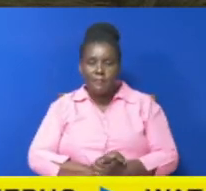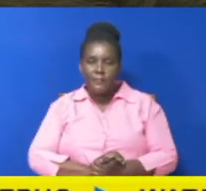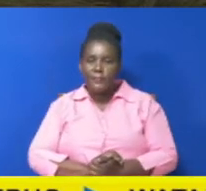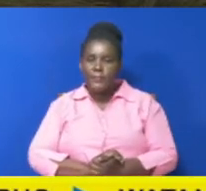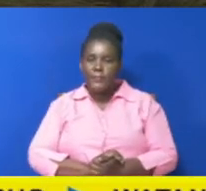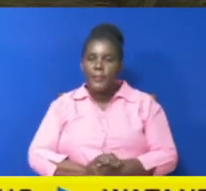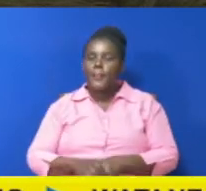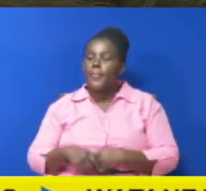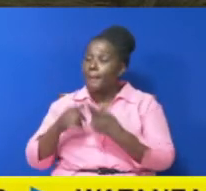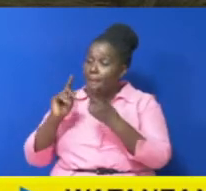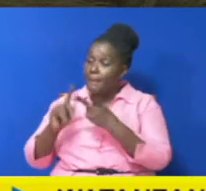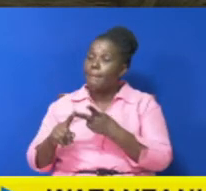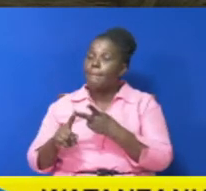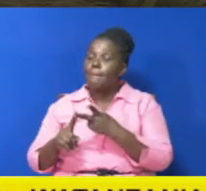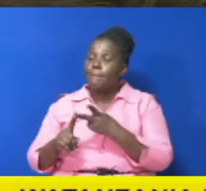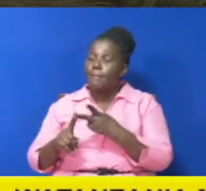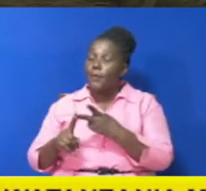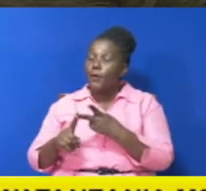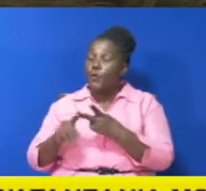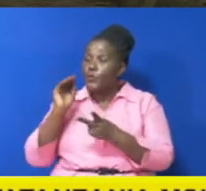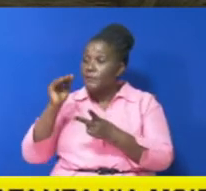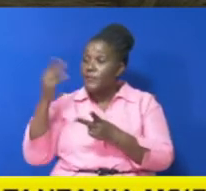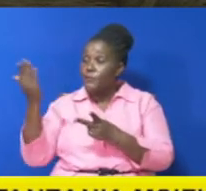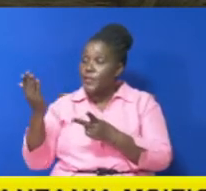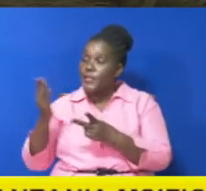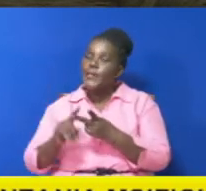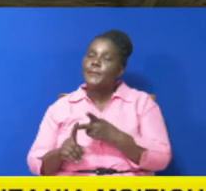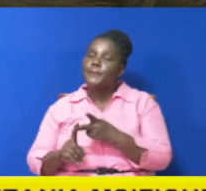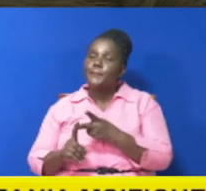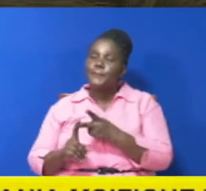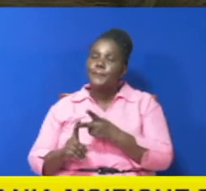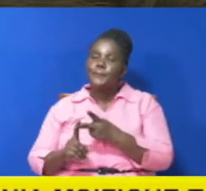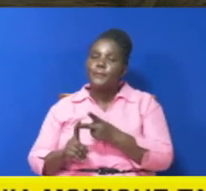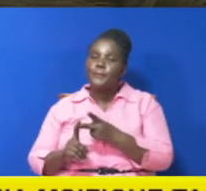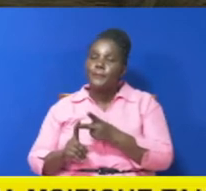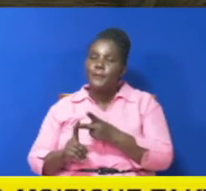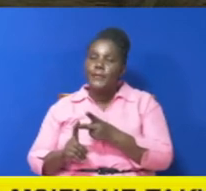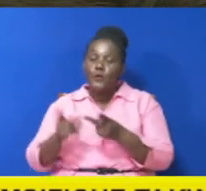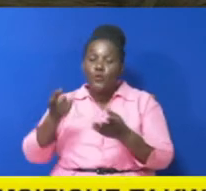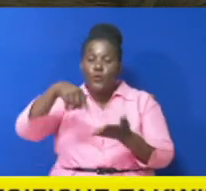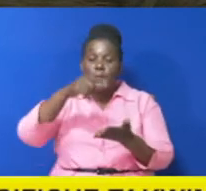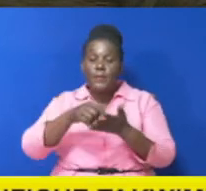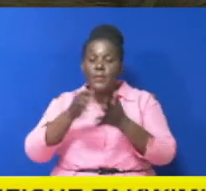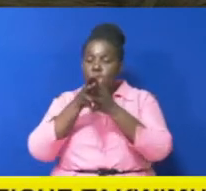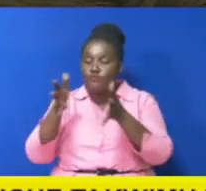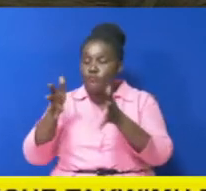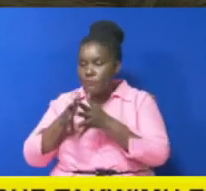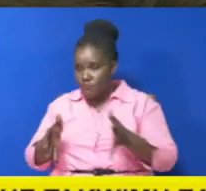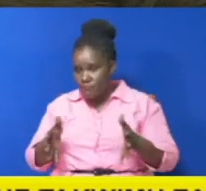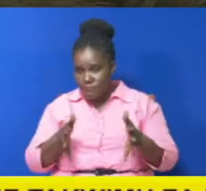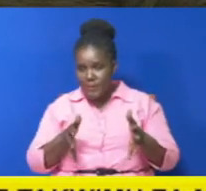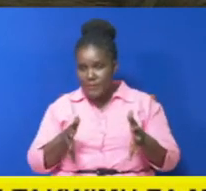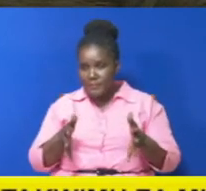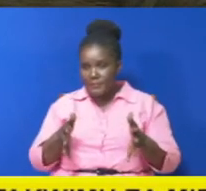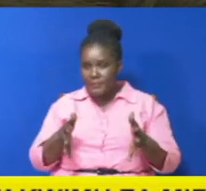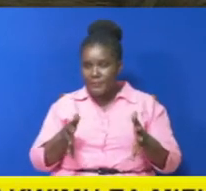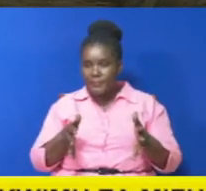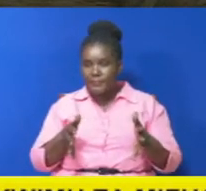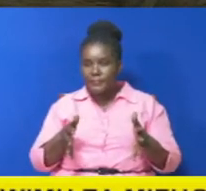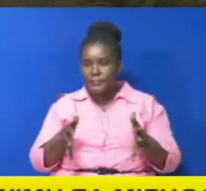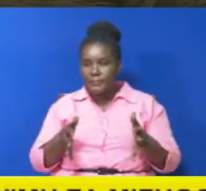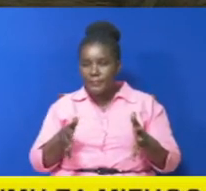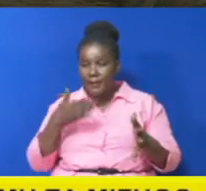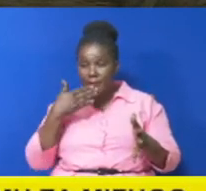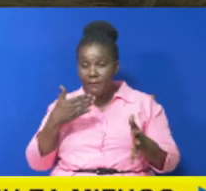taswira nyingine tunayoiona, na hii imekithiri kwenye miji mikubwa, tuna kizunguka